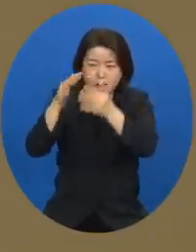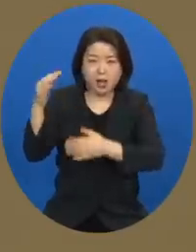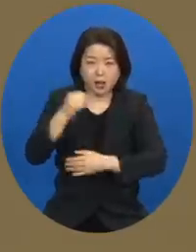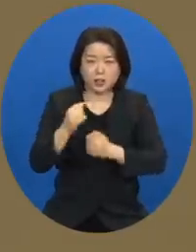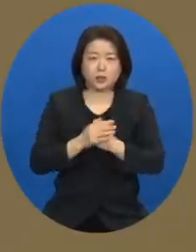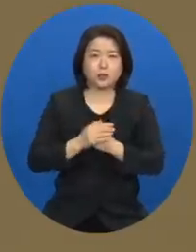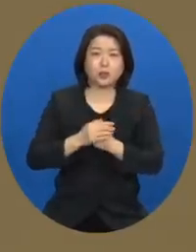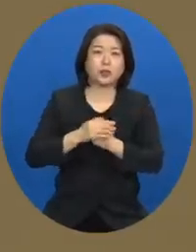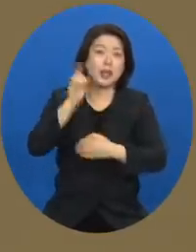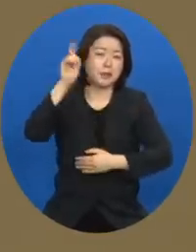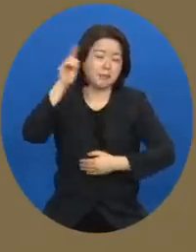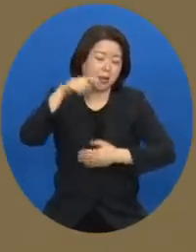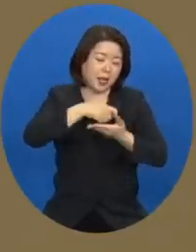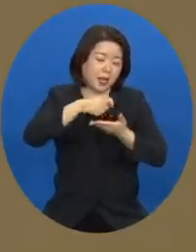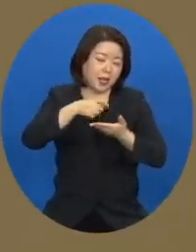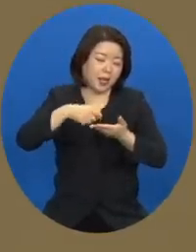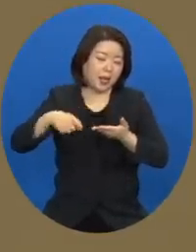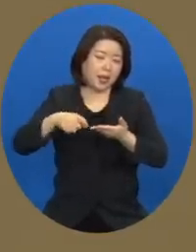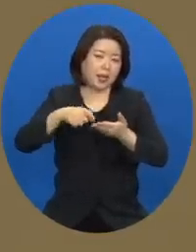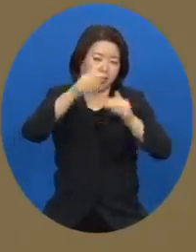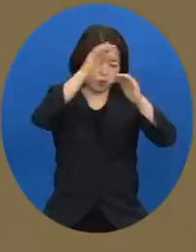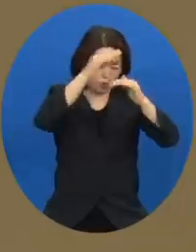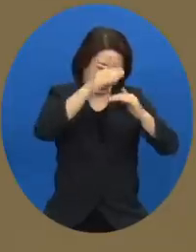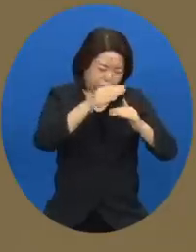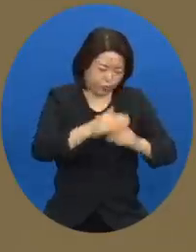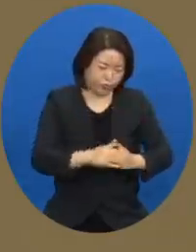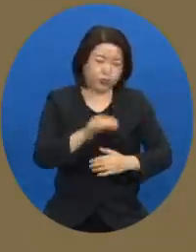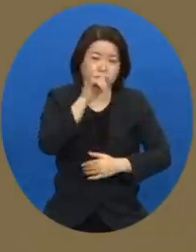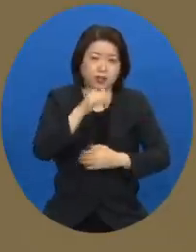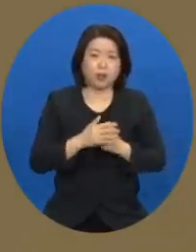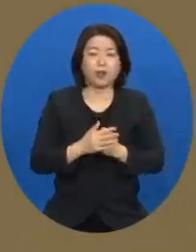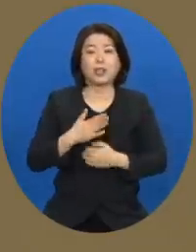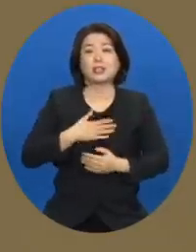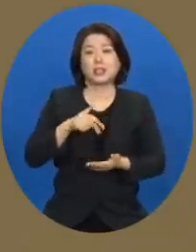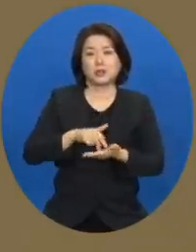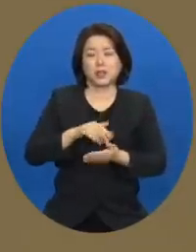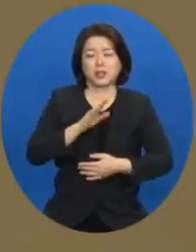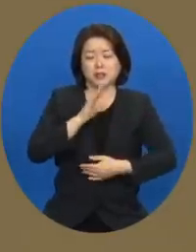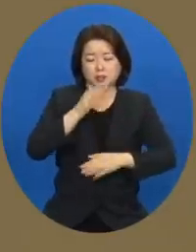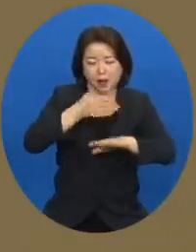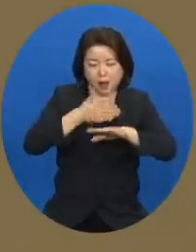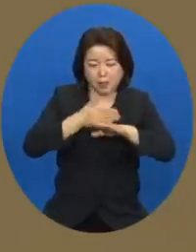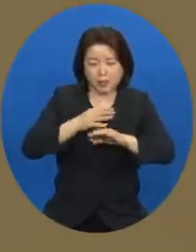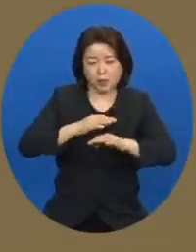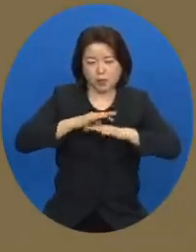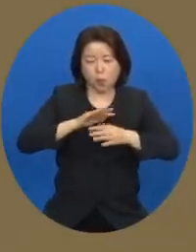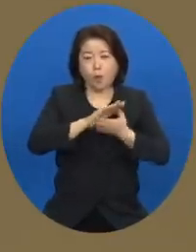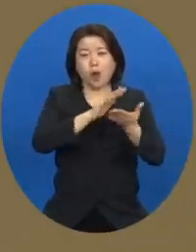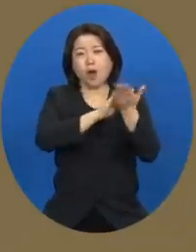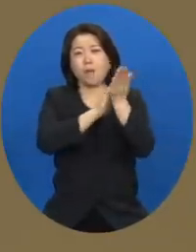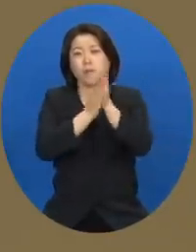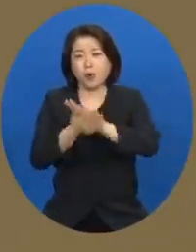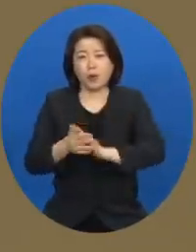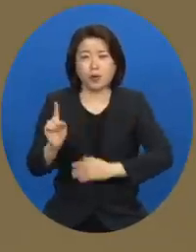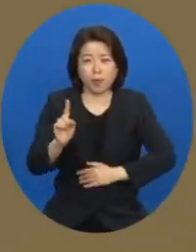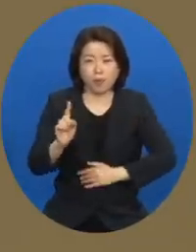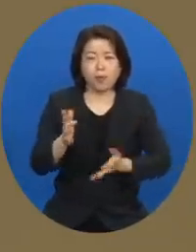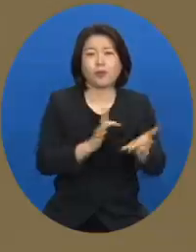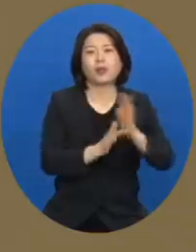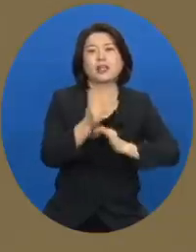매일 써왔습니다. 저에게 있어서 참 감사하고 놀라운 변화는 예수님이